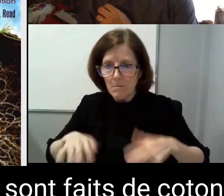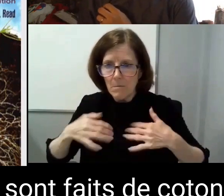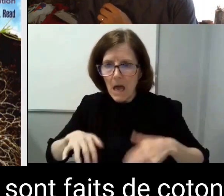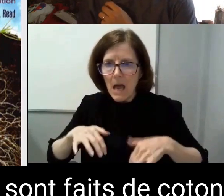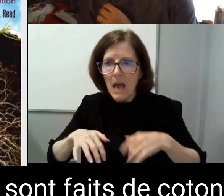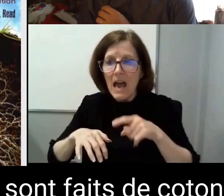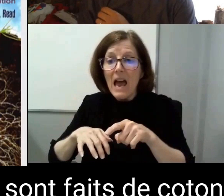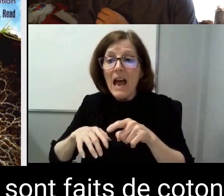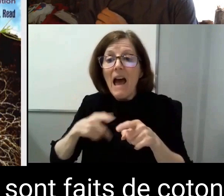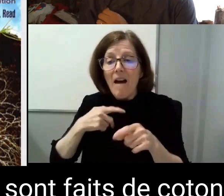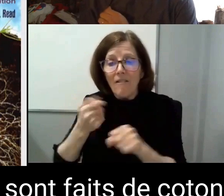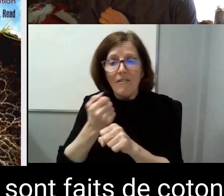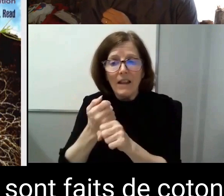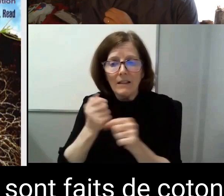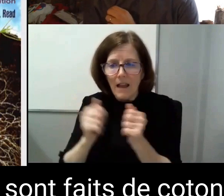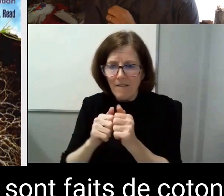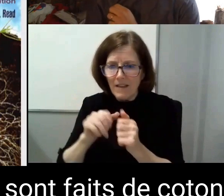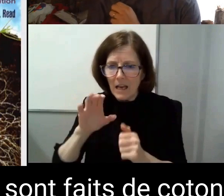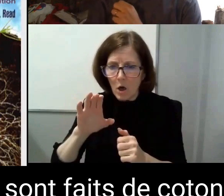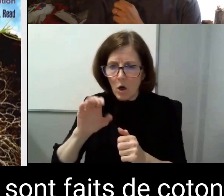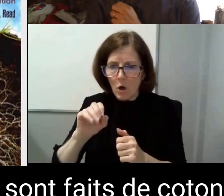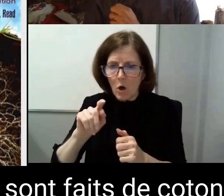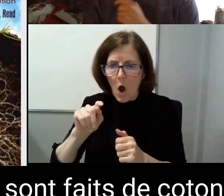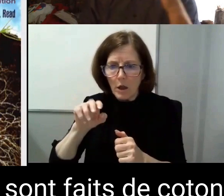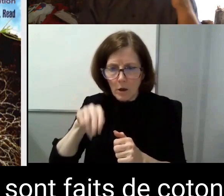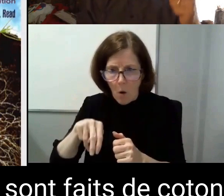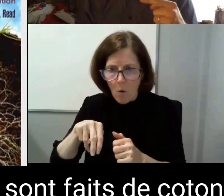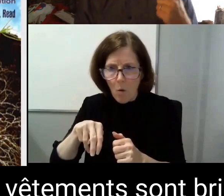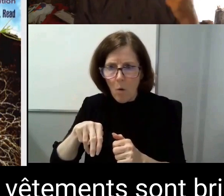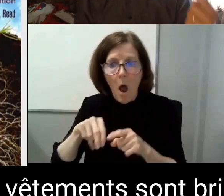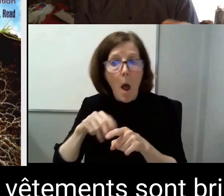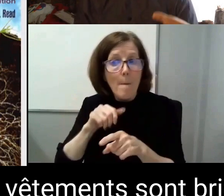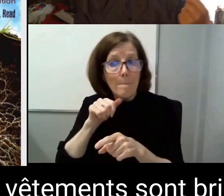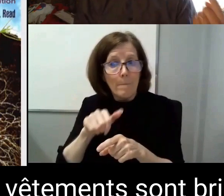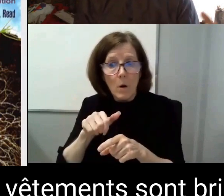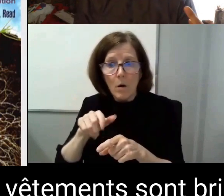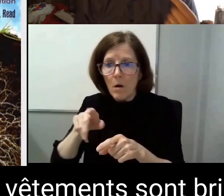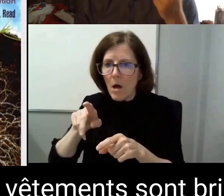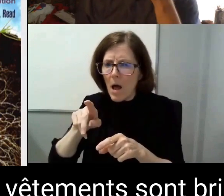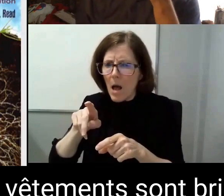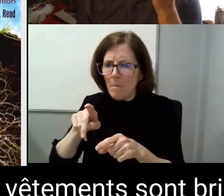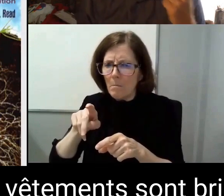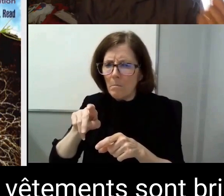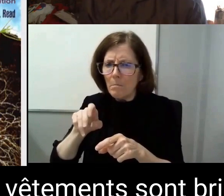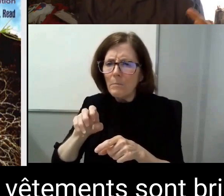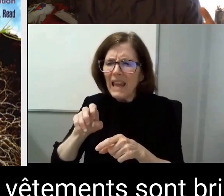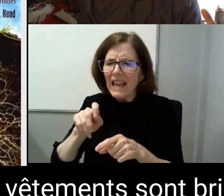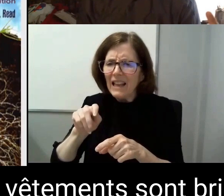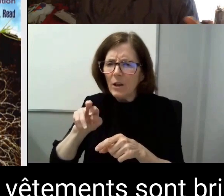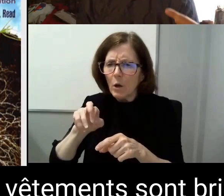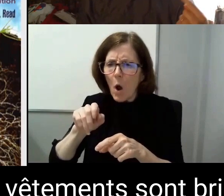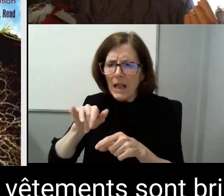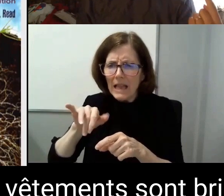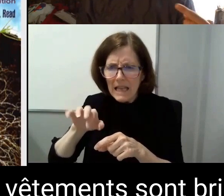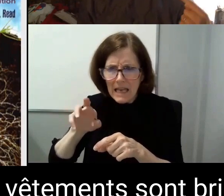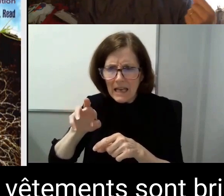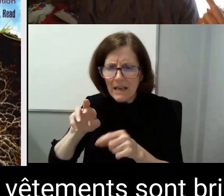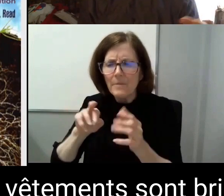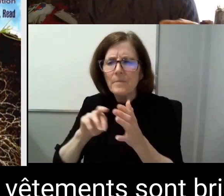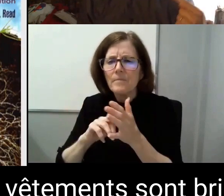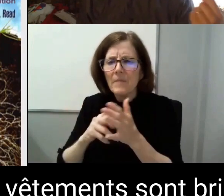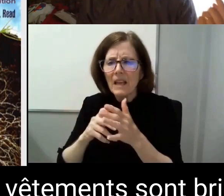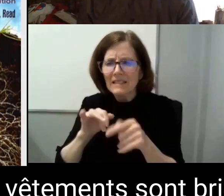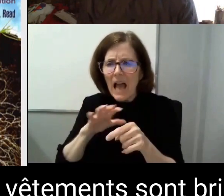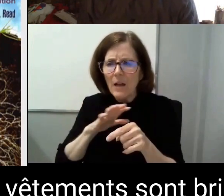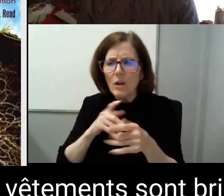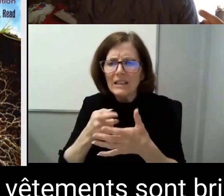de coton ou qui ne sont pas faits de dérivés pétroliers dans un cycle de revalorisation. Une fois si les vêtements